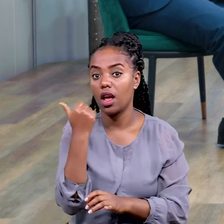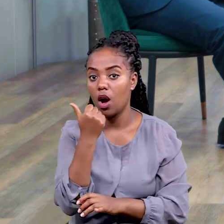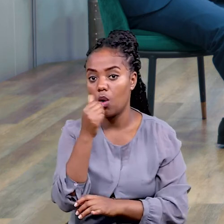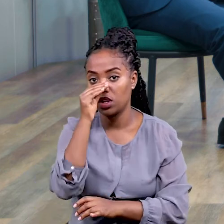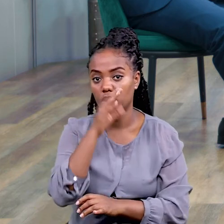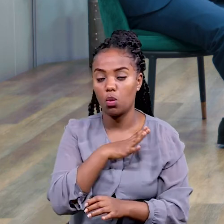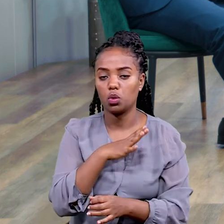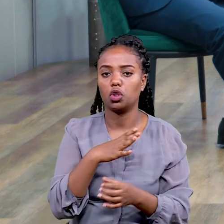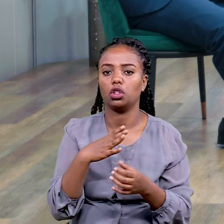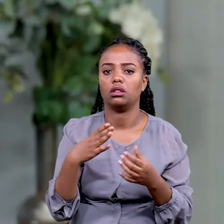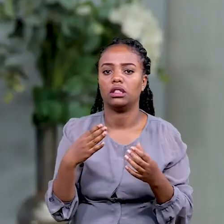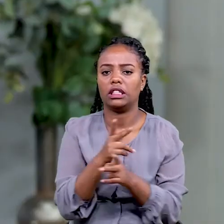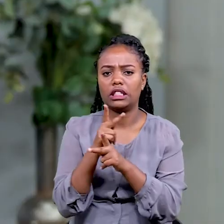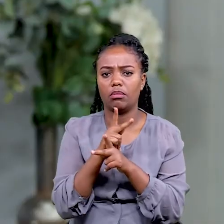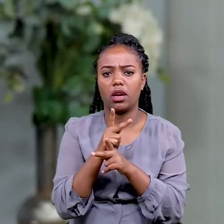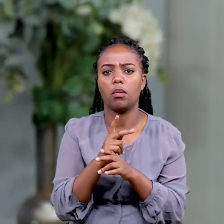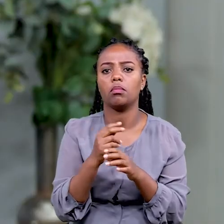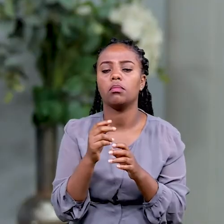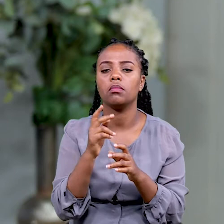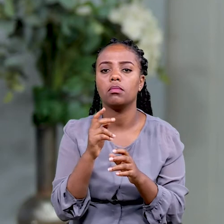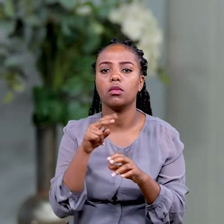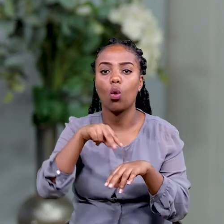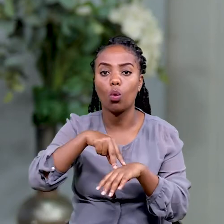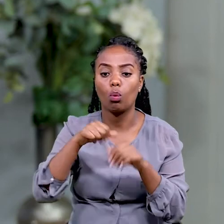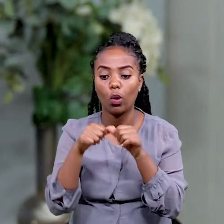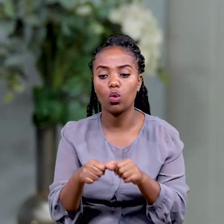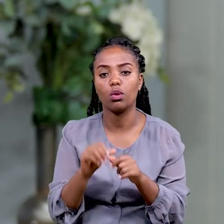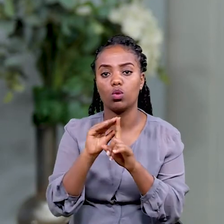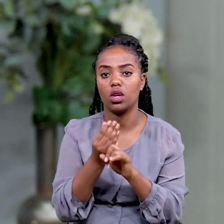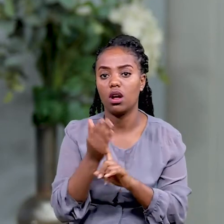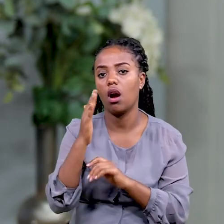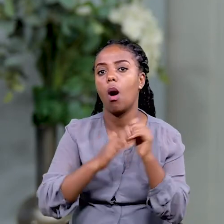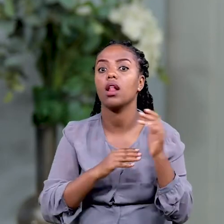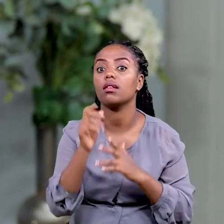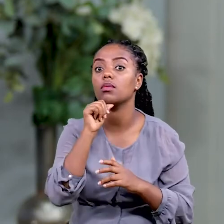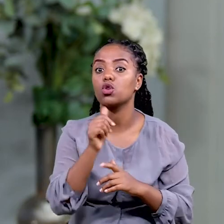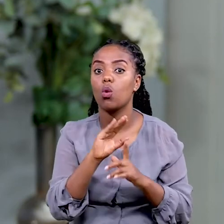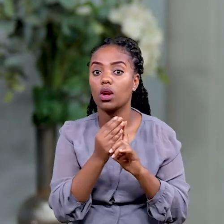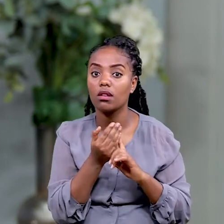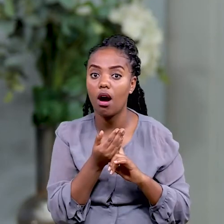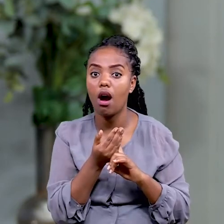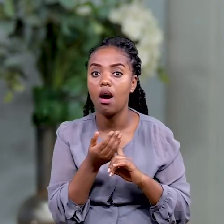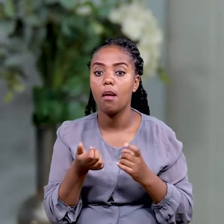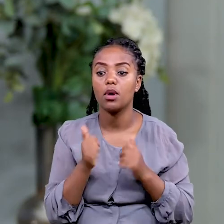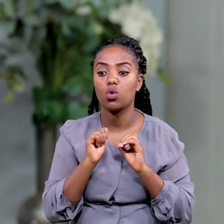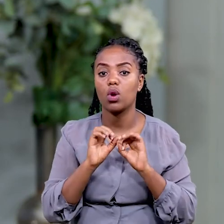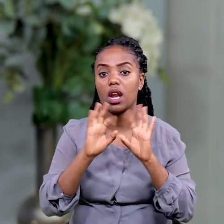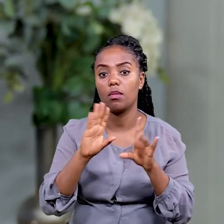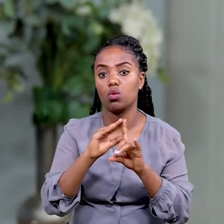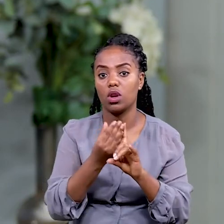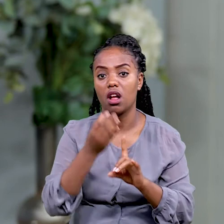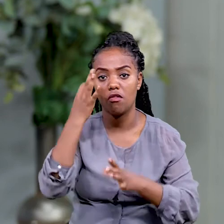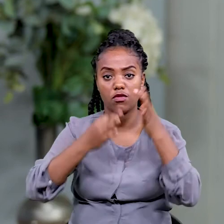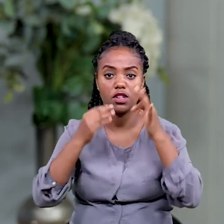ሰዎች ሴኩሪቲ ደህንነት በሚጠበቅበት ሁኔታ የሚቆዩበት ሁኔታ፣ ይሄ ባልተመቻቸበት ሁኔታ መኖሩ ባልታወቀበት